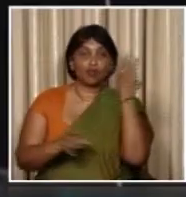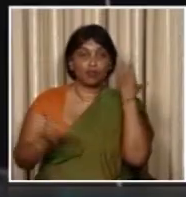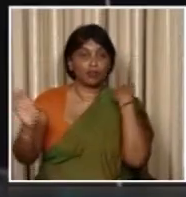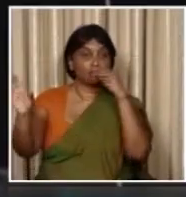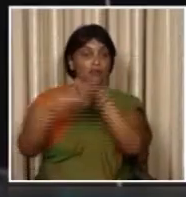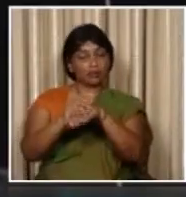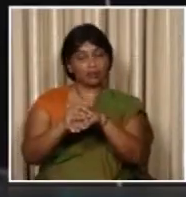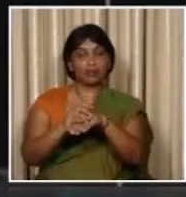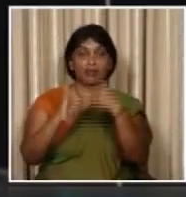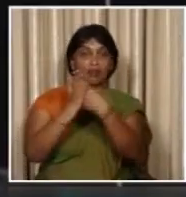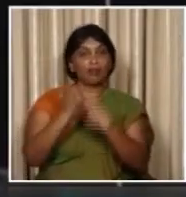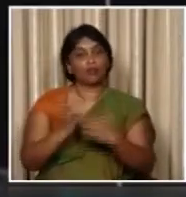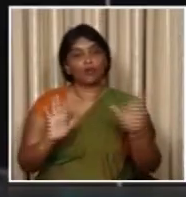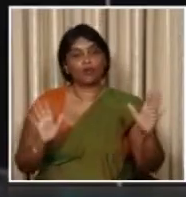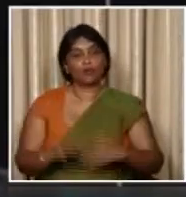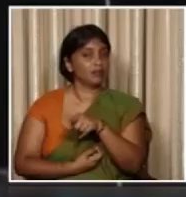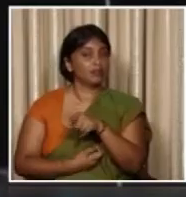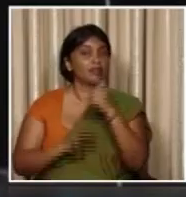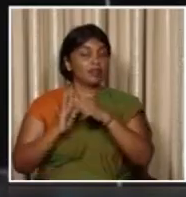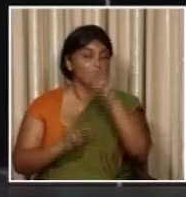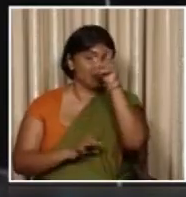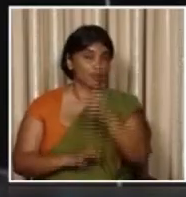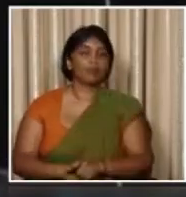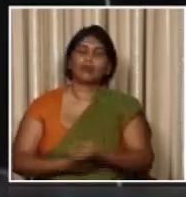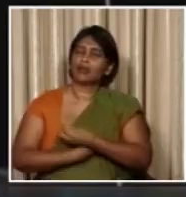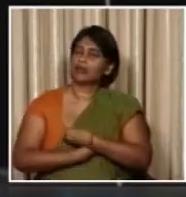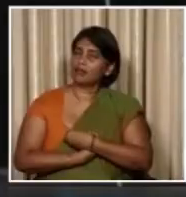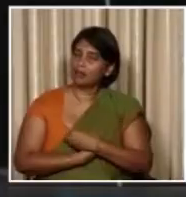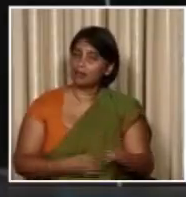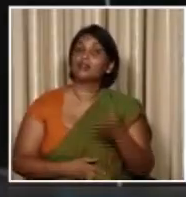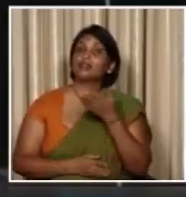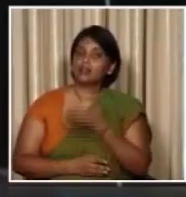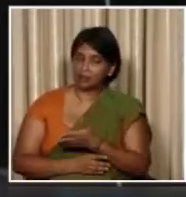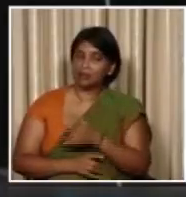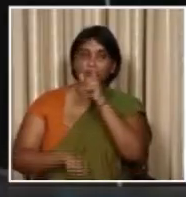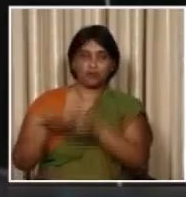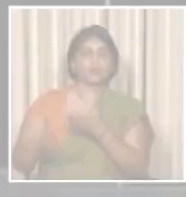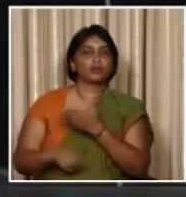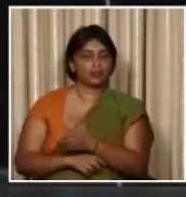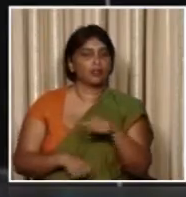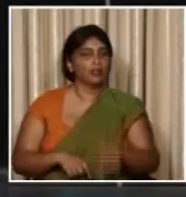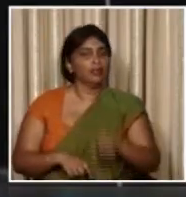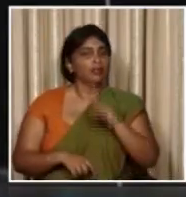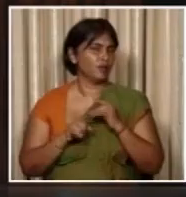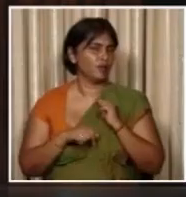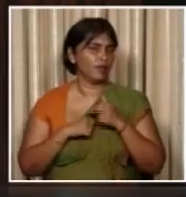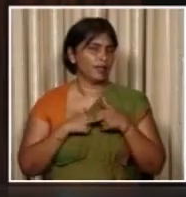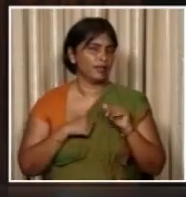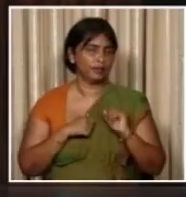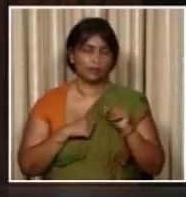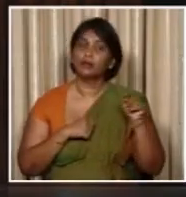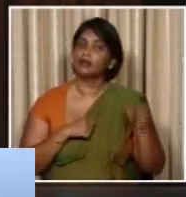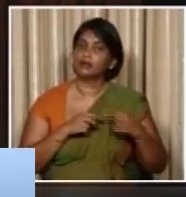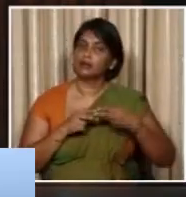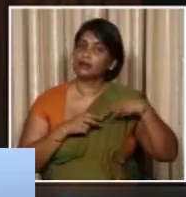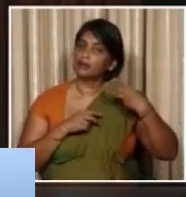ජාතික ලැයිස්තුවේ හිටියනම් බුදු අම්මේ උගේ පැටි කිරියයි නැත්තටම නැති කරන්නේත් ඔය උදවිය තමයි කියලා අපි මේ වෙලාවේ මතක් කරන්න ඕන. මේ දවස්